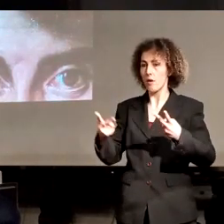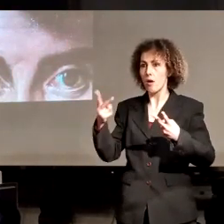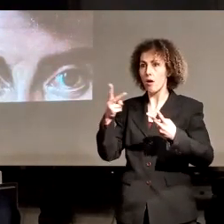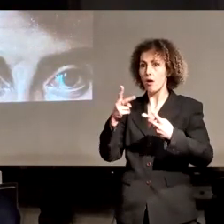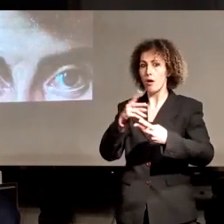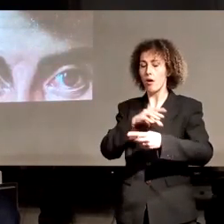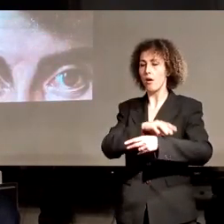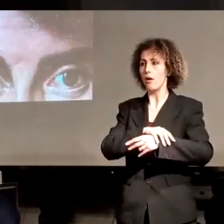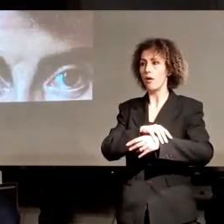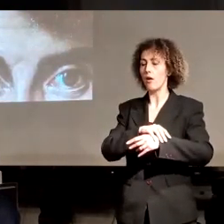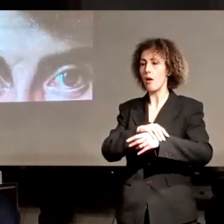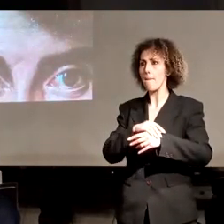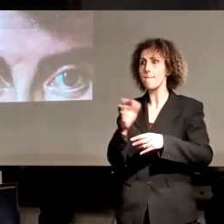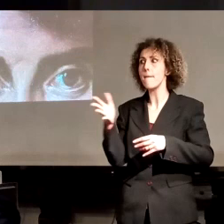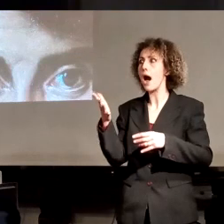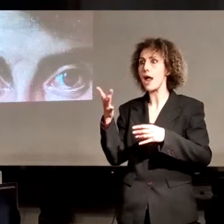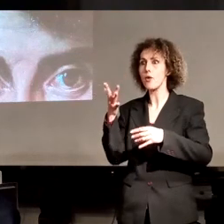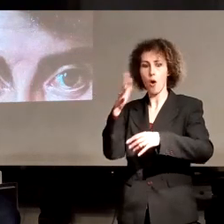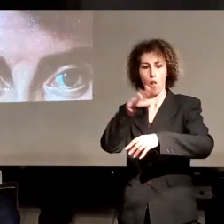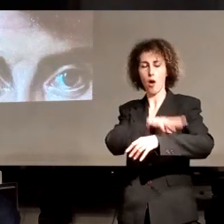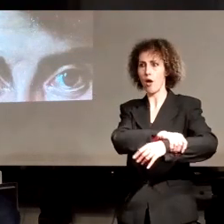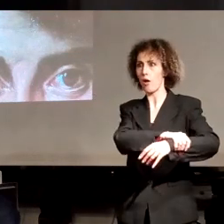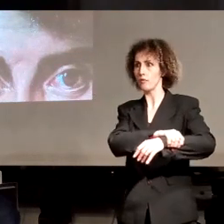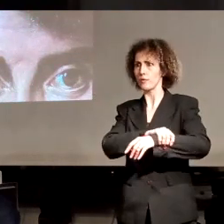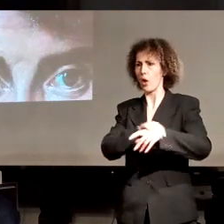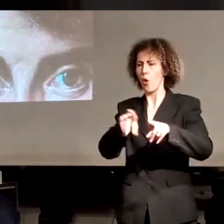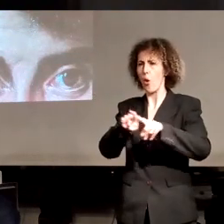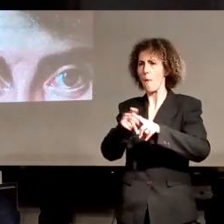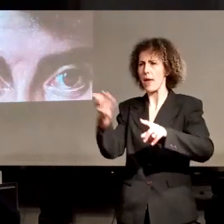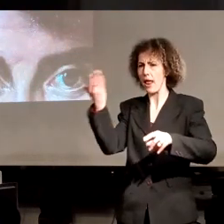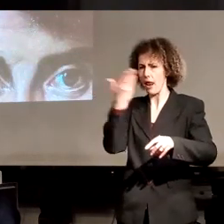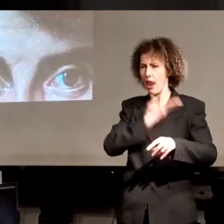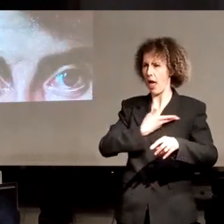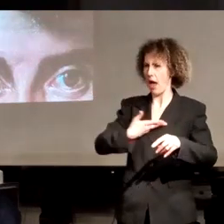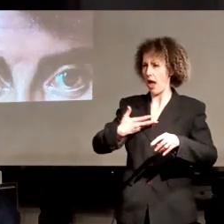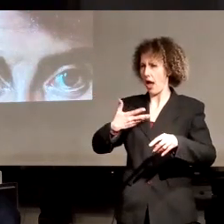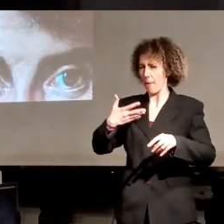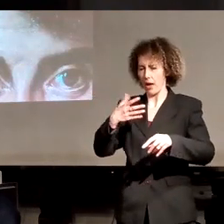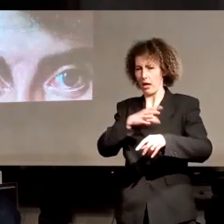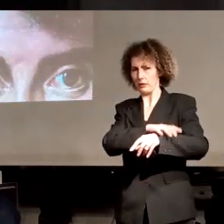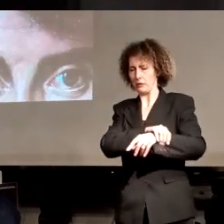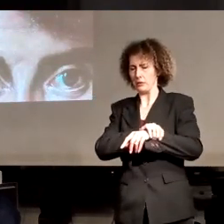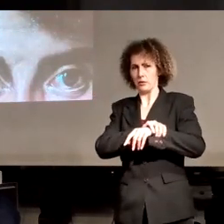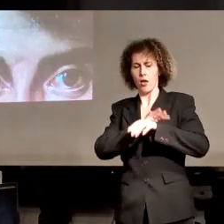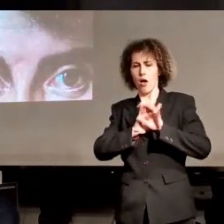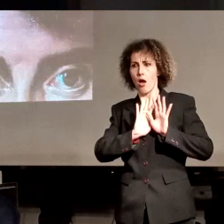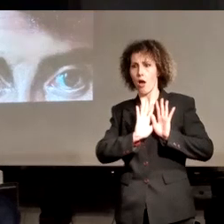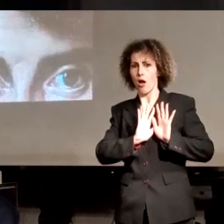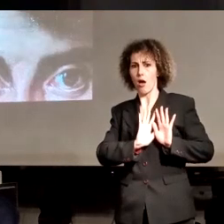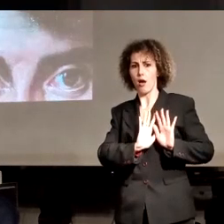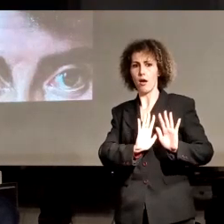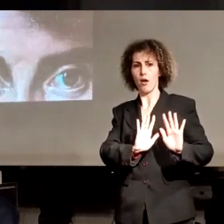al contatto di quella mano mi senti come trafiggere da una lama ghiacciata lo respinse